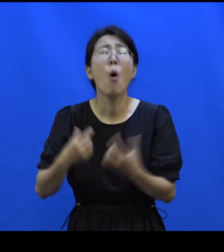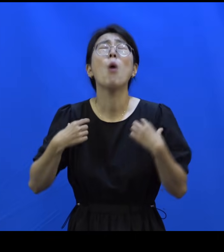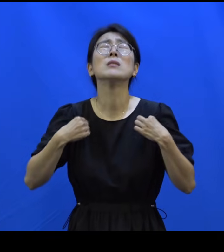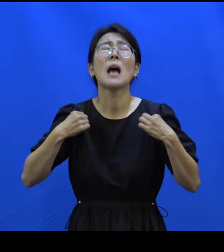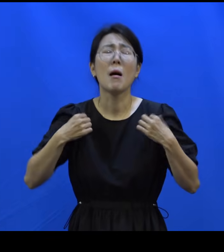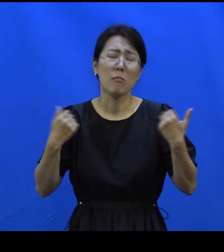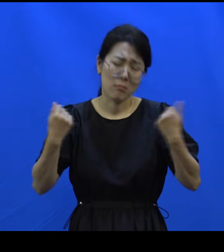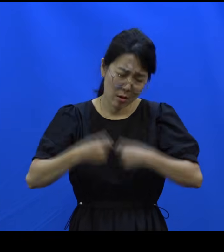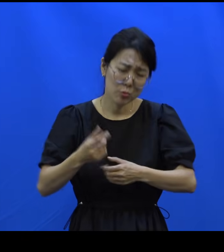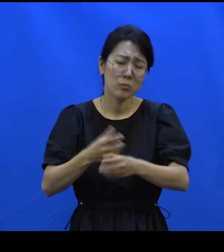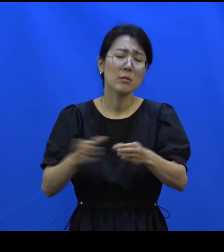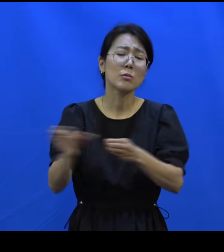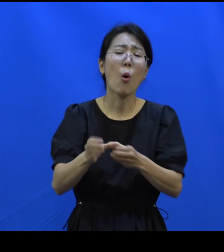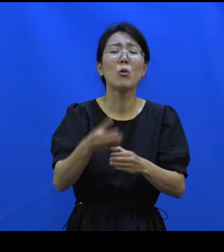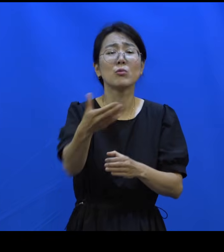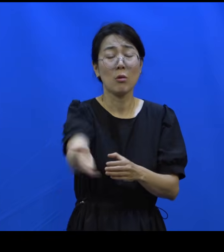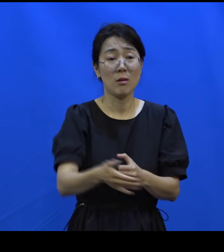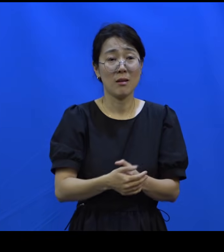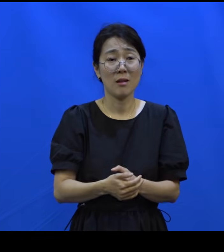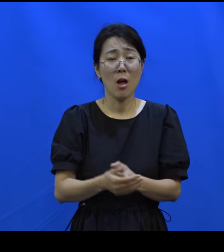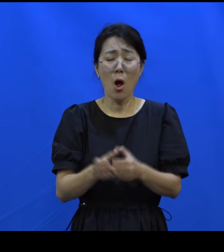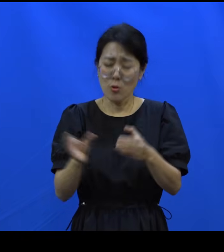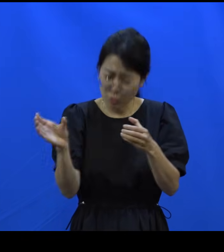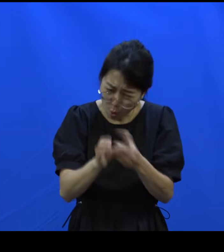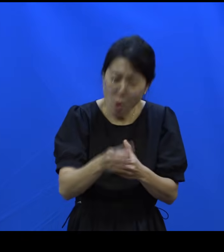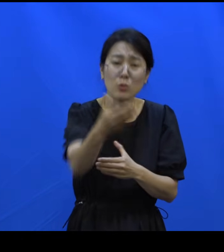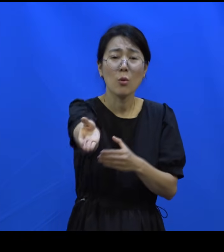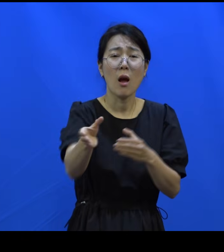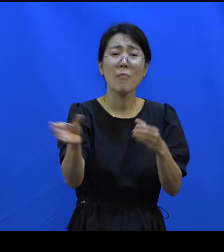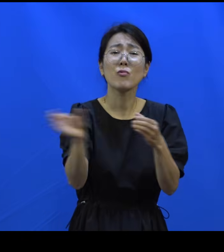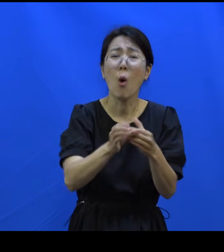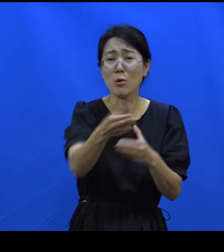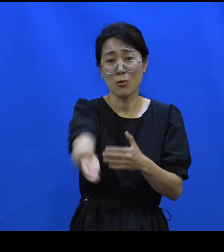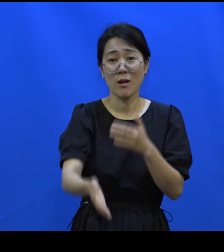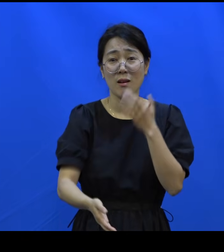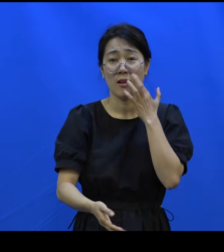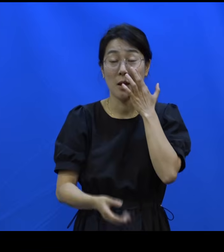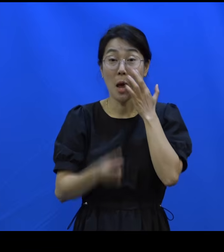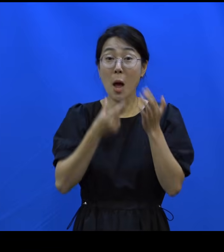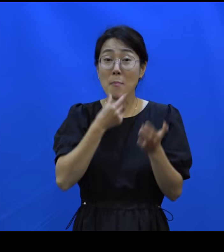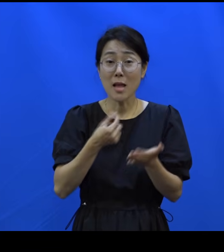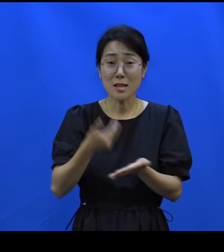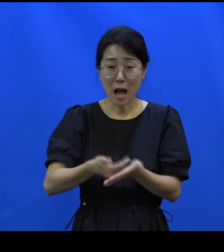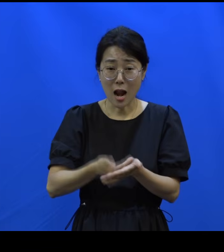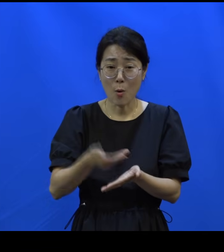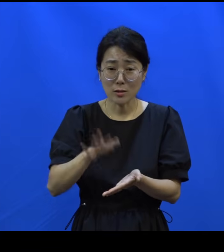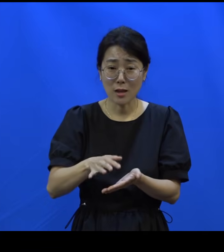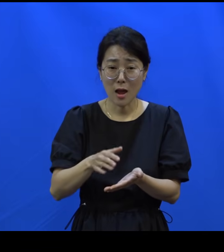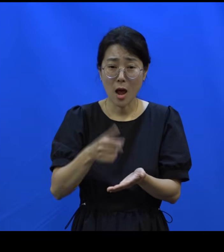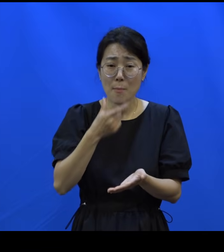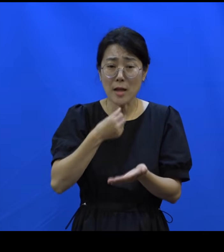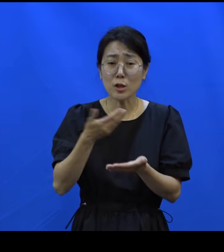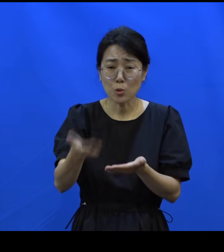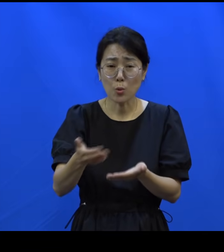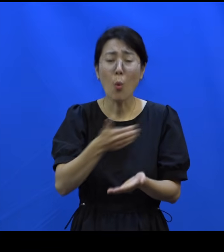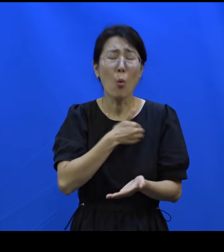거예요. 속옷만 내어놓는 것도 그건 보통 수준이 아니에요. 그런데 요구하지 않은 겉옷까지